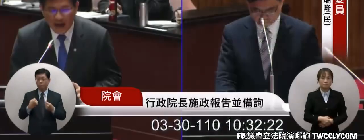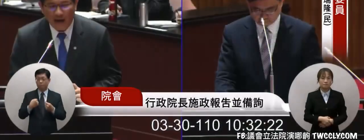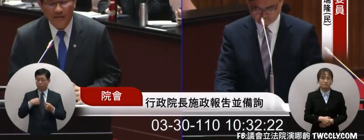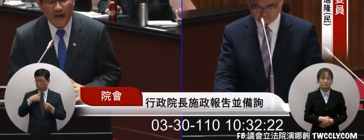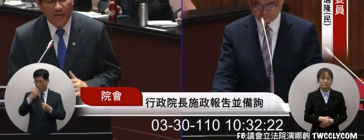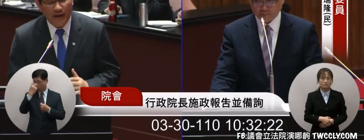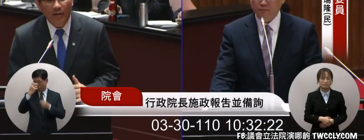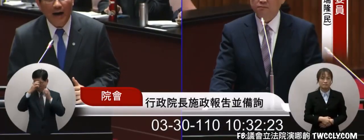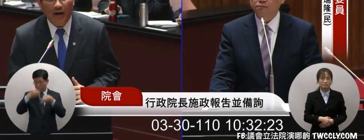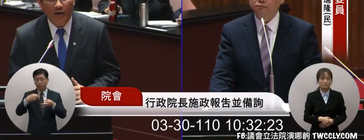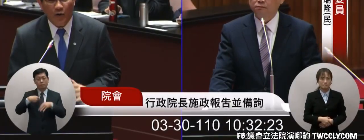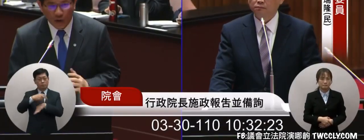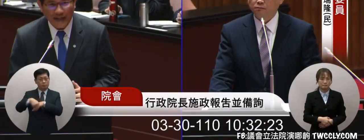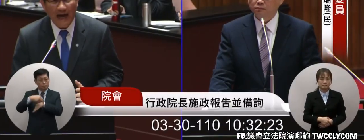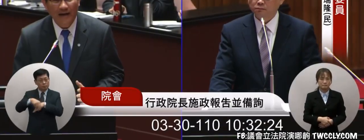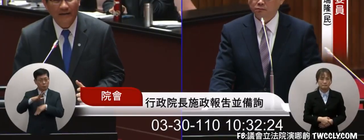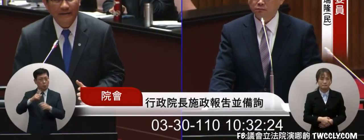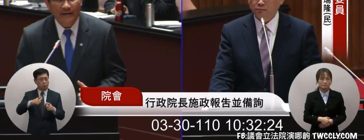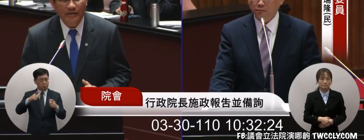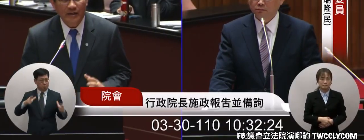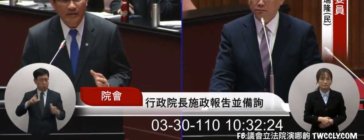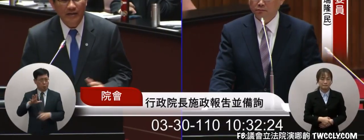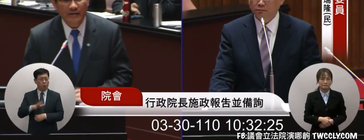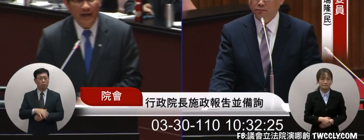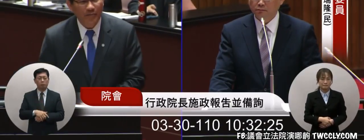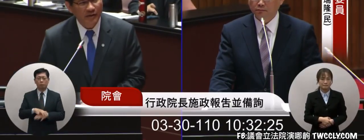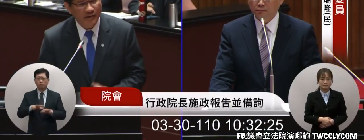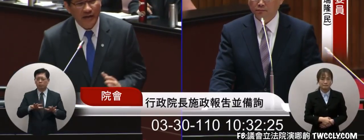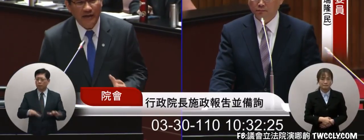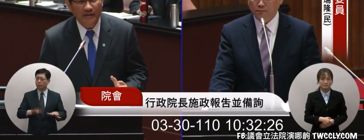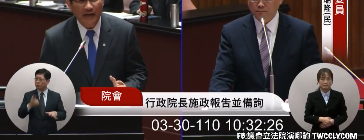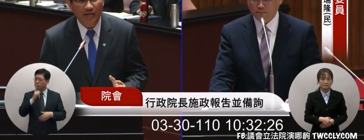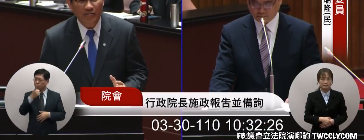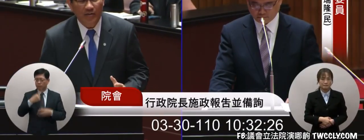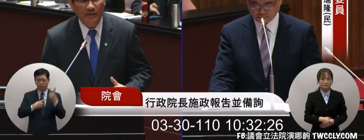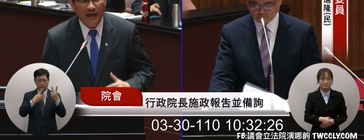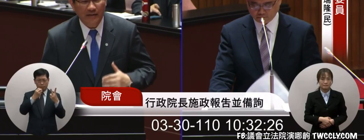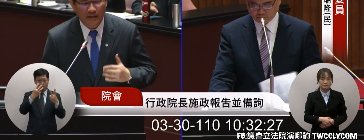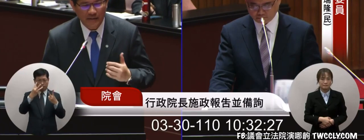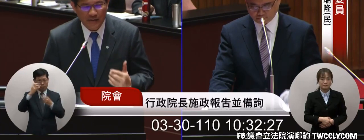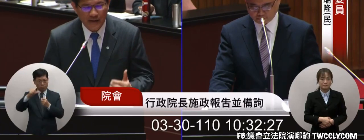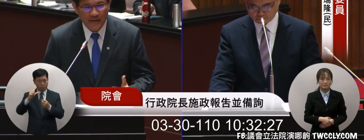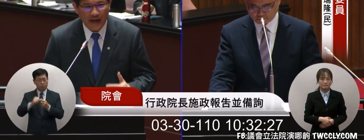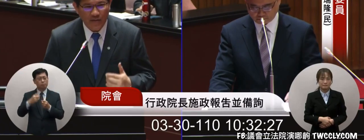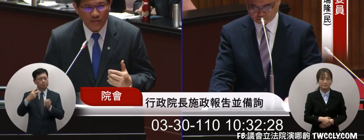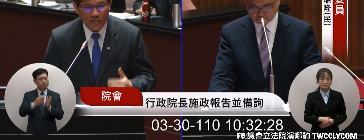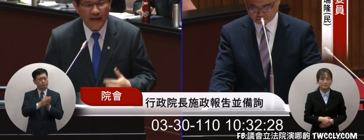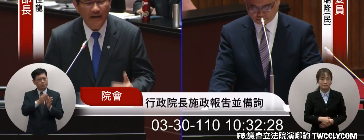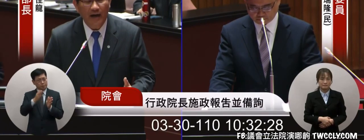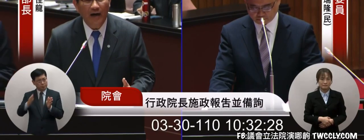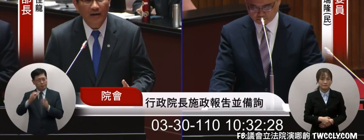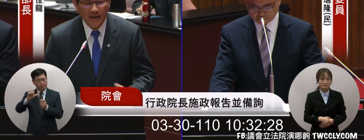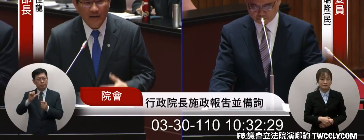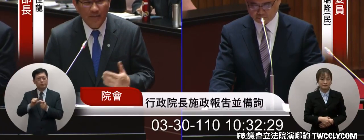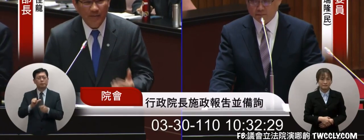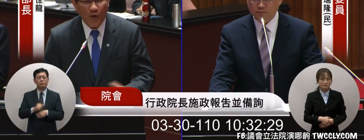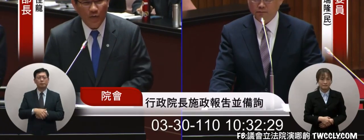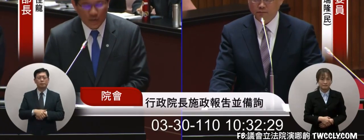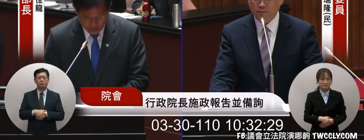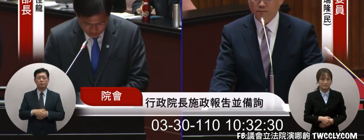檢討再規劃有擴大所以現在不只是2035我們在延長5年